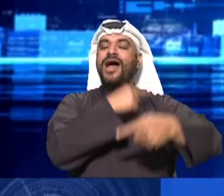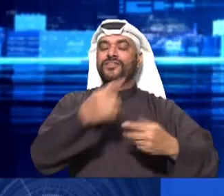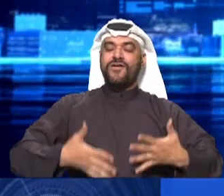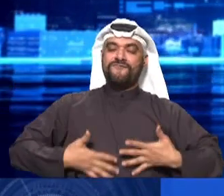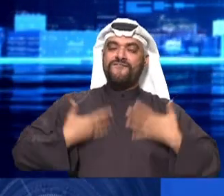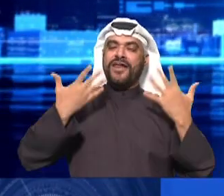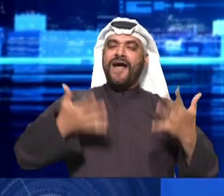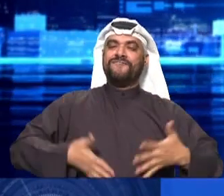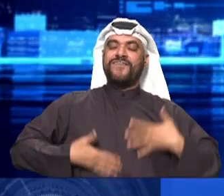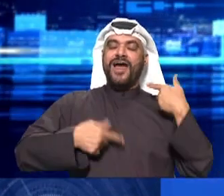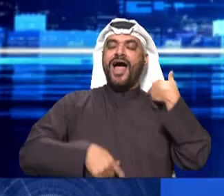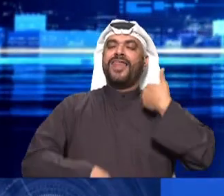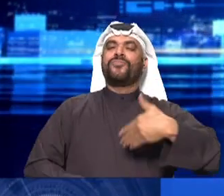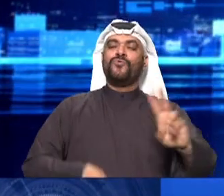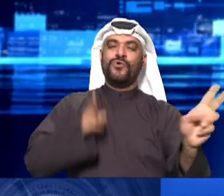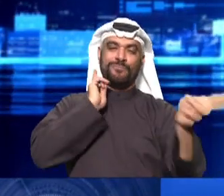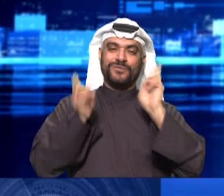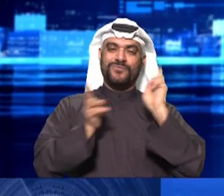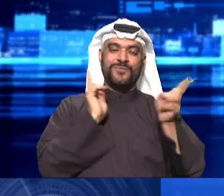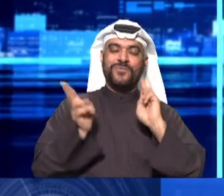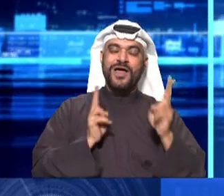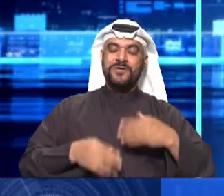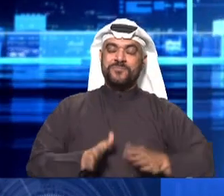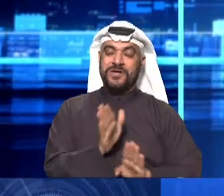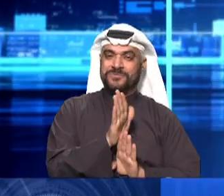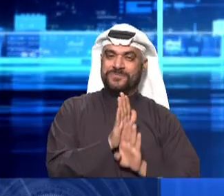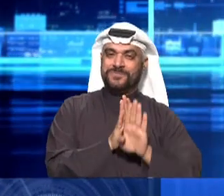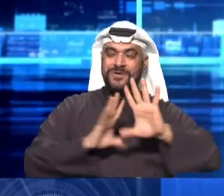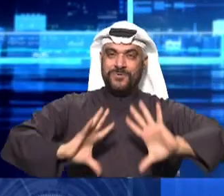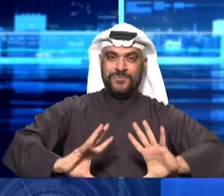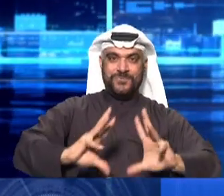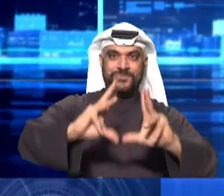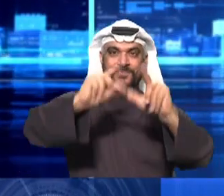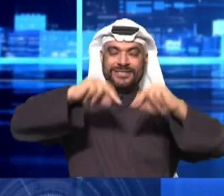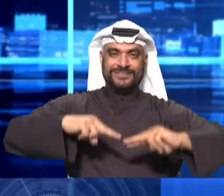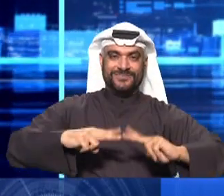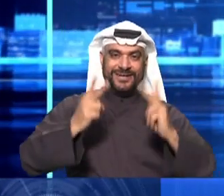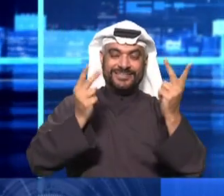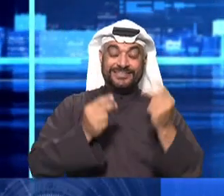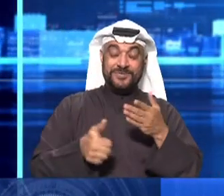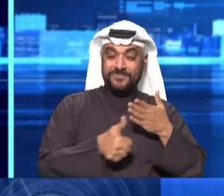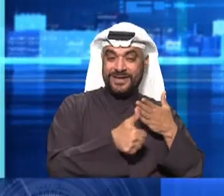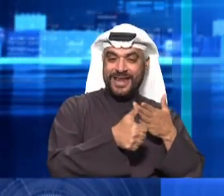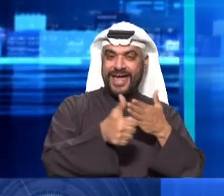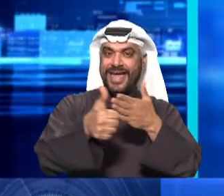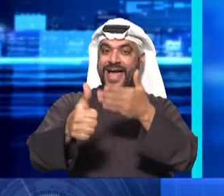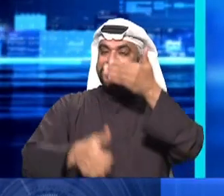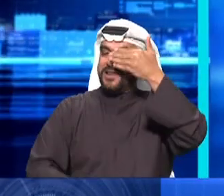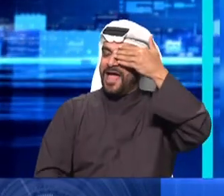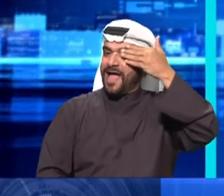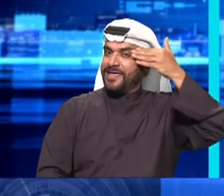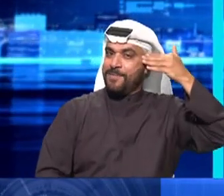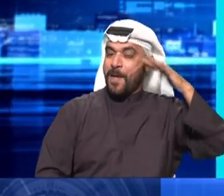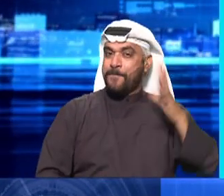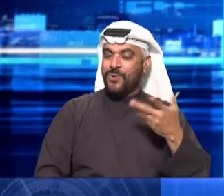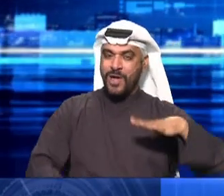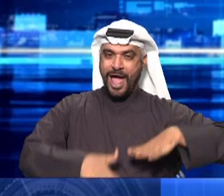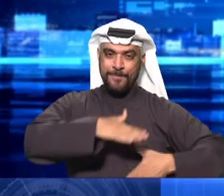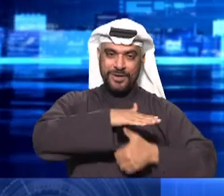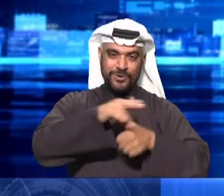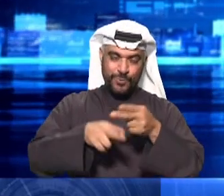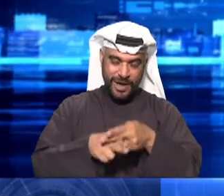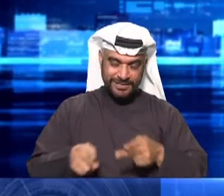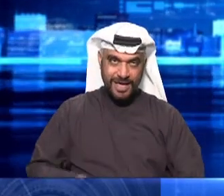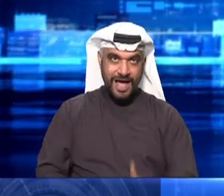دولة الكويت وشعبها بمزيد من الرقي والرفعة والازدهار تحت ظل القيادة الحكيمة لحضرة صاحب السمو